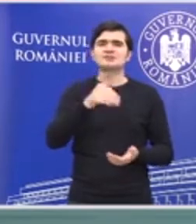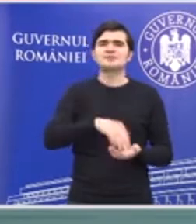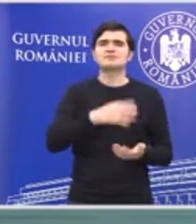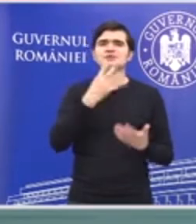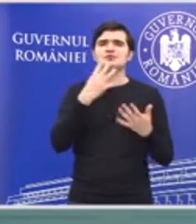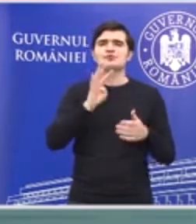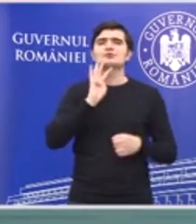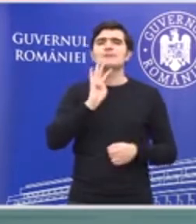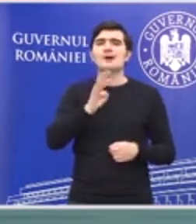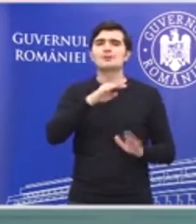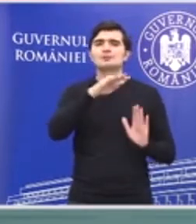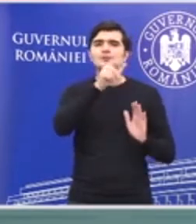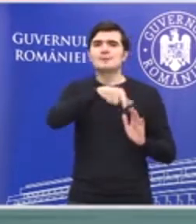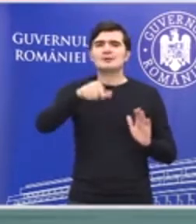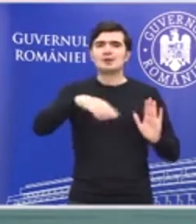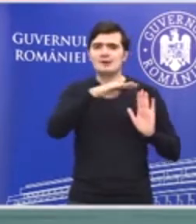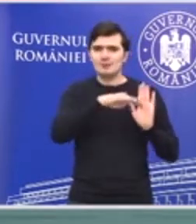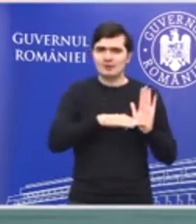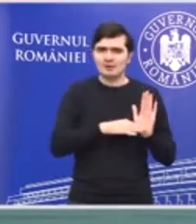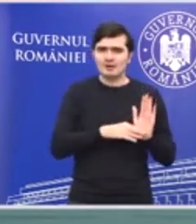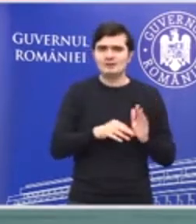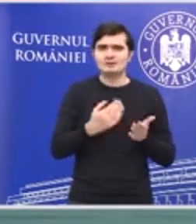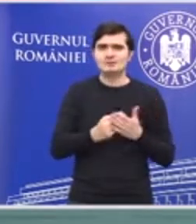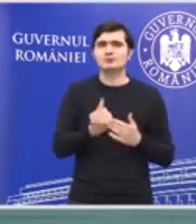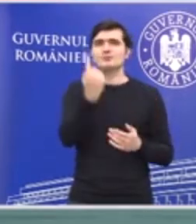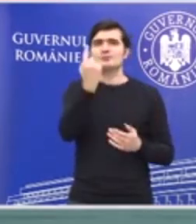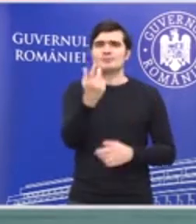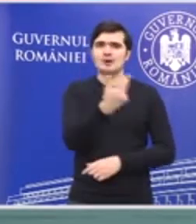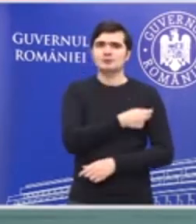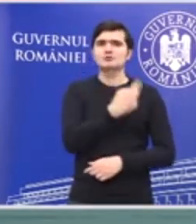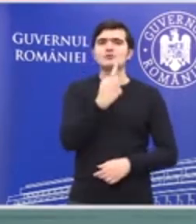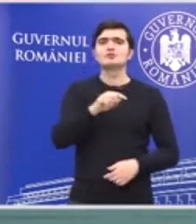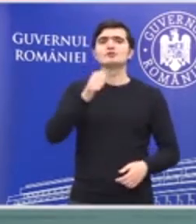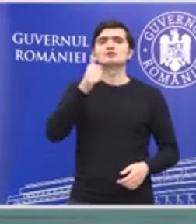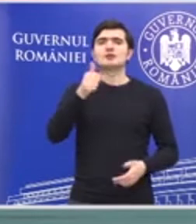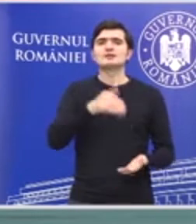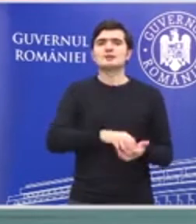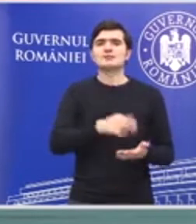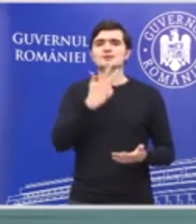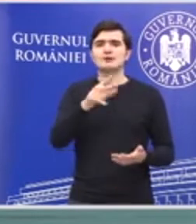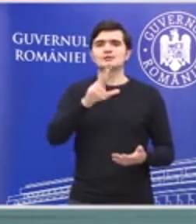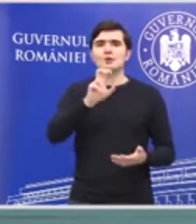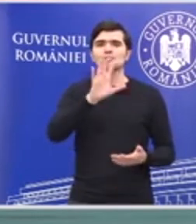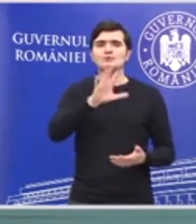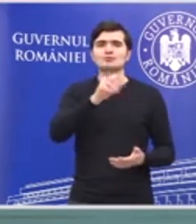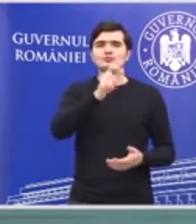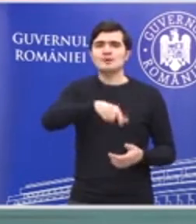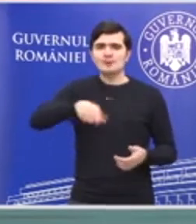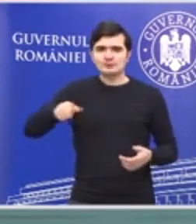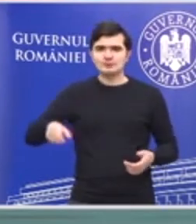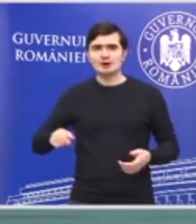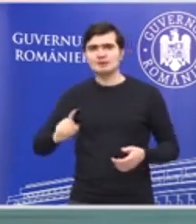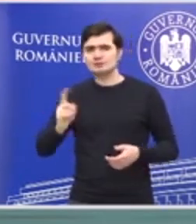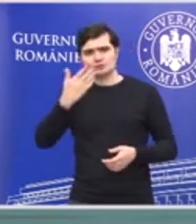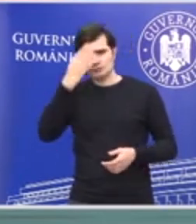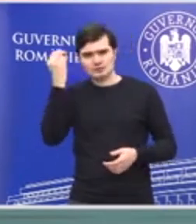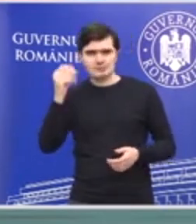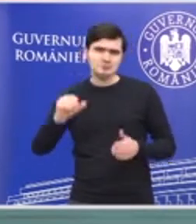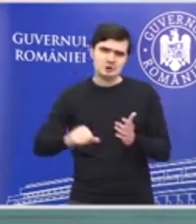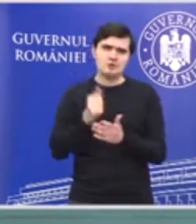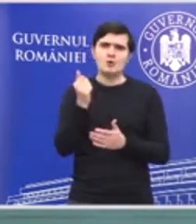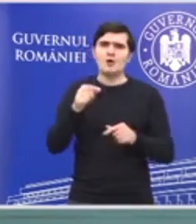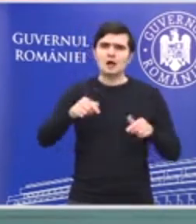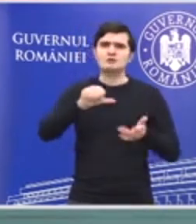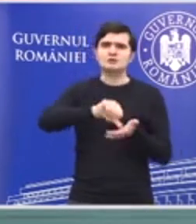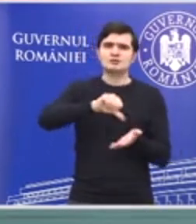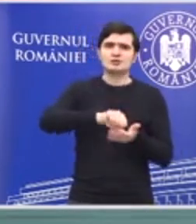513.904 persoane programate, din care la doza 1, 106.385 de persoane. Reamintesc faptul că în centrele